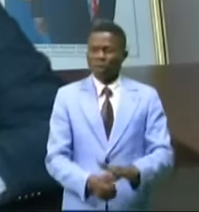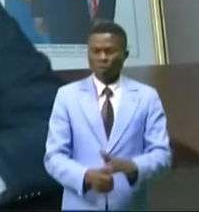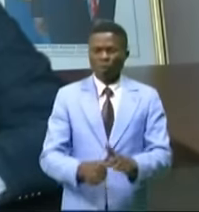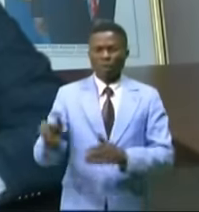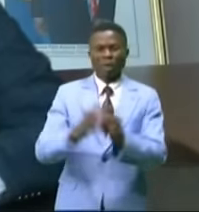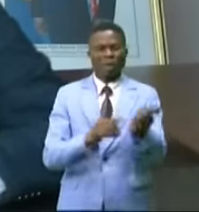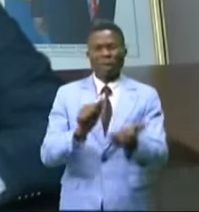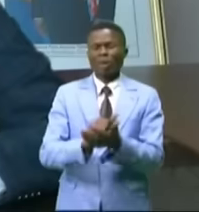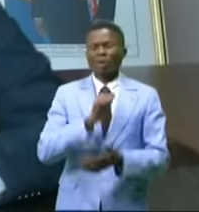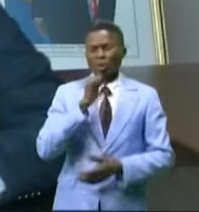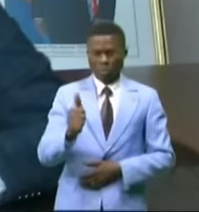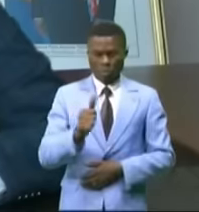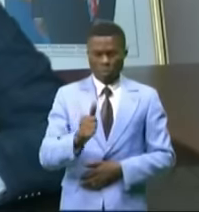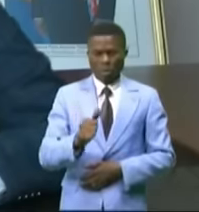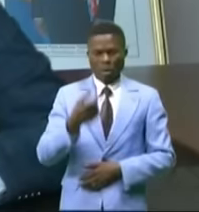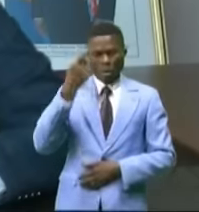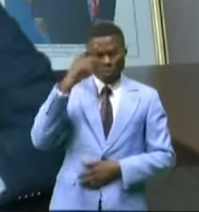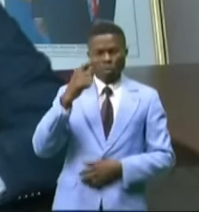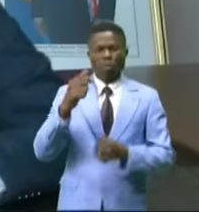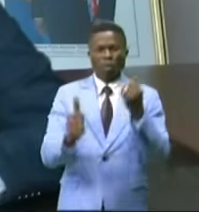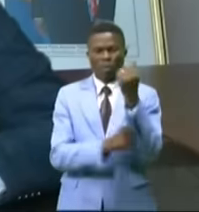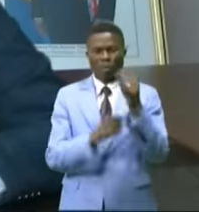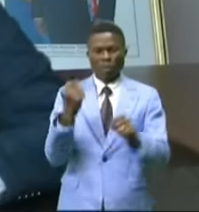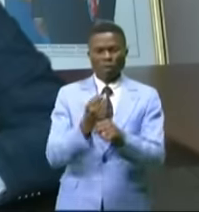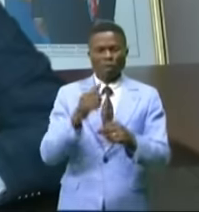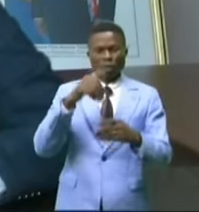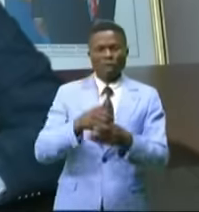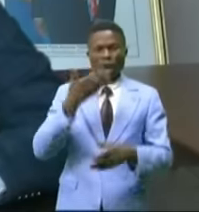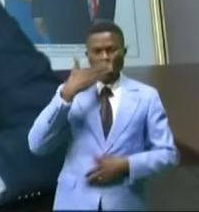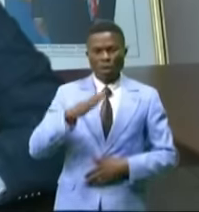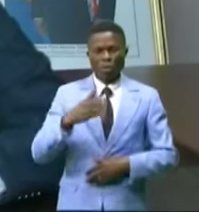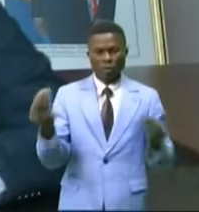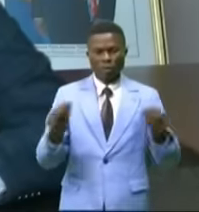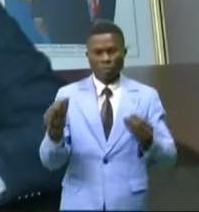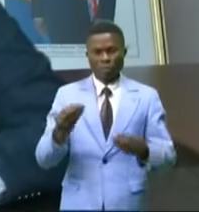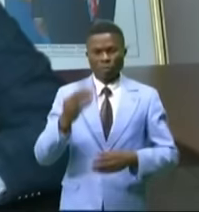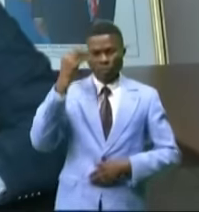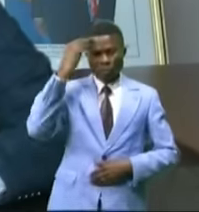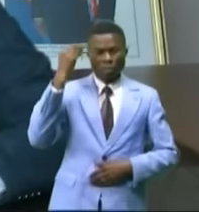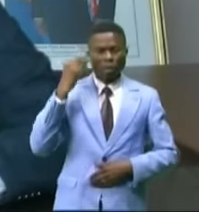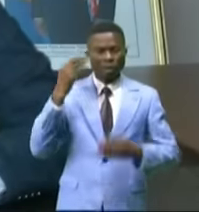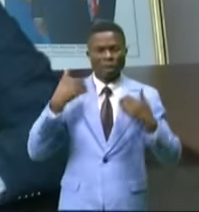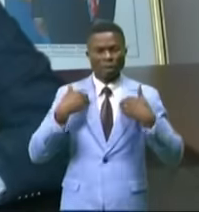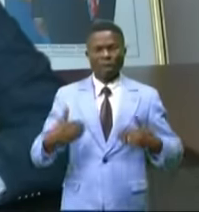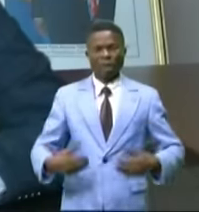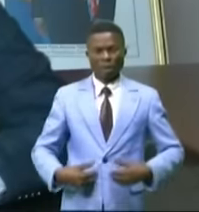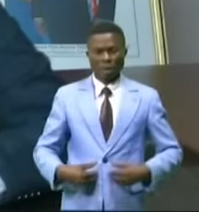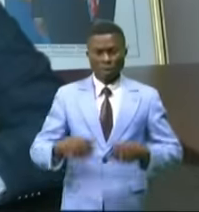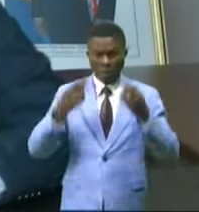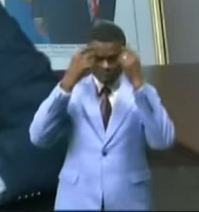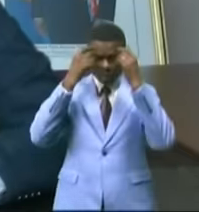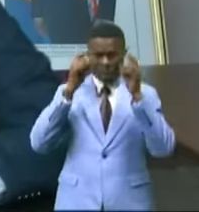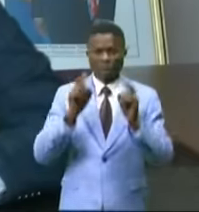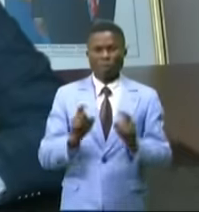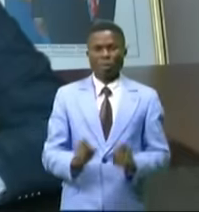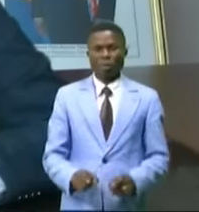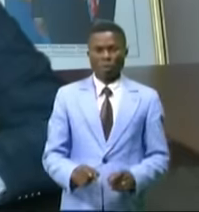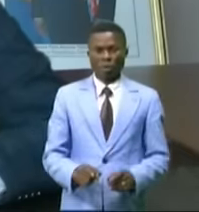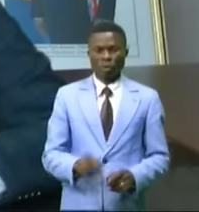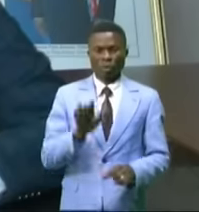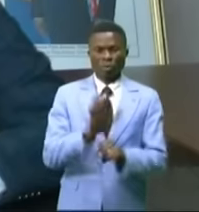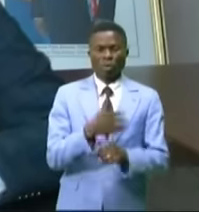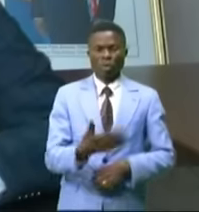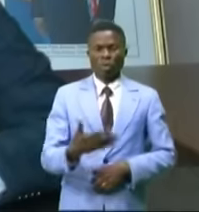propres prestataires de soins. Voilà pourquoi le ministère de la Santé a décidé plusieurs